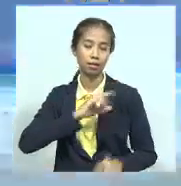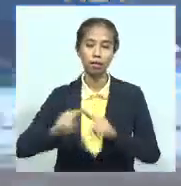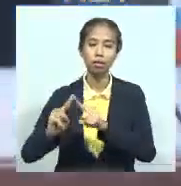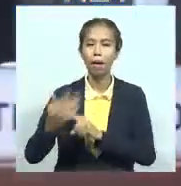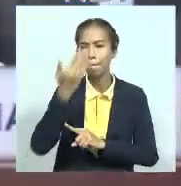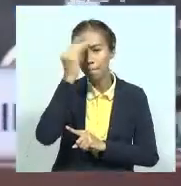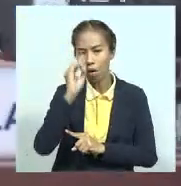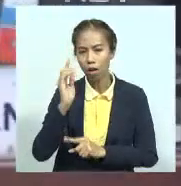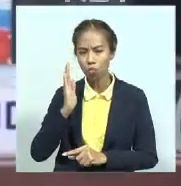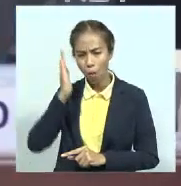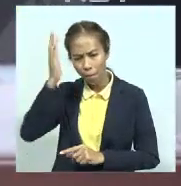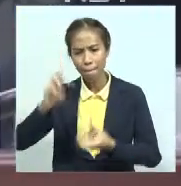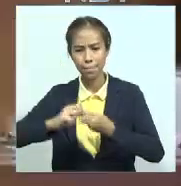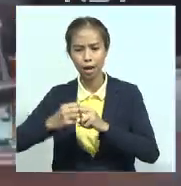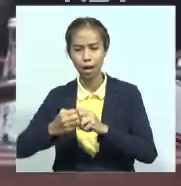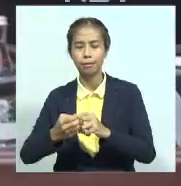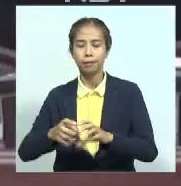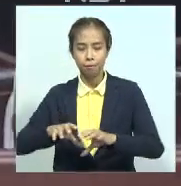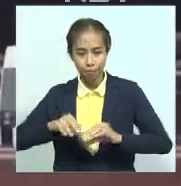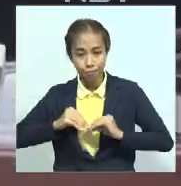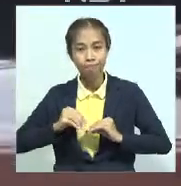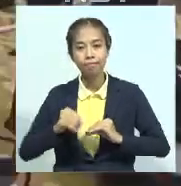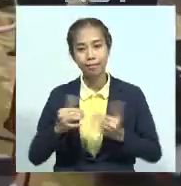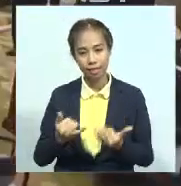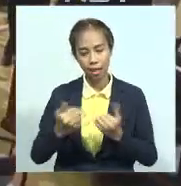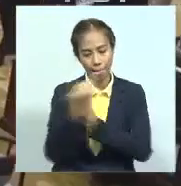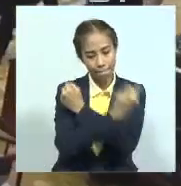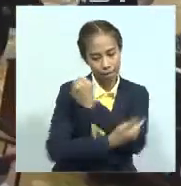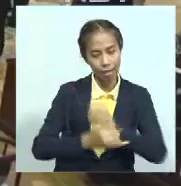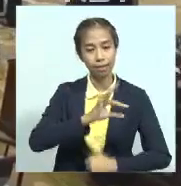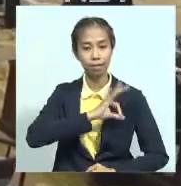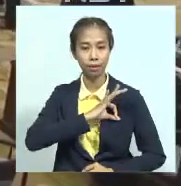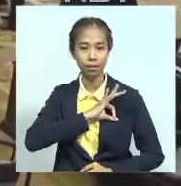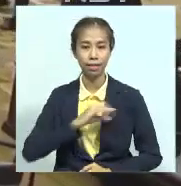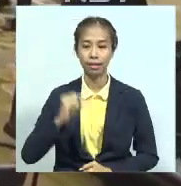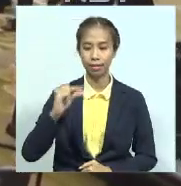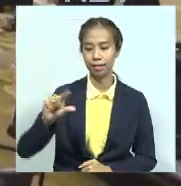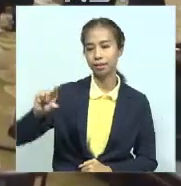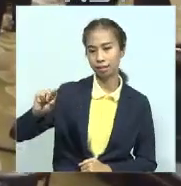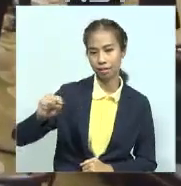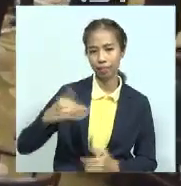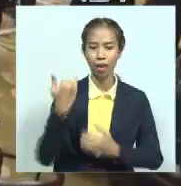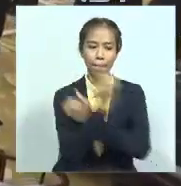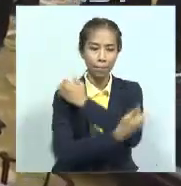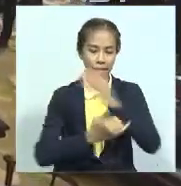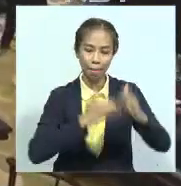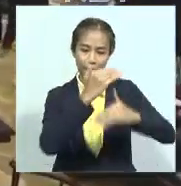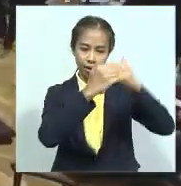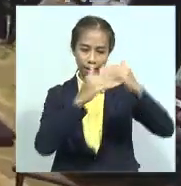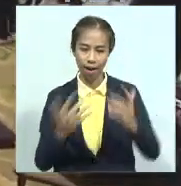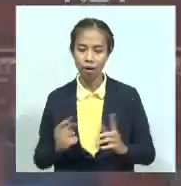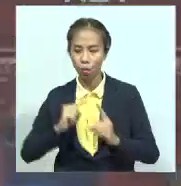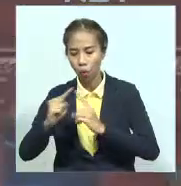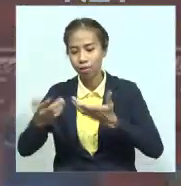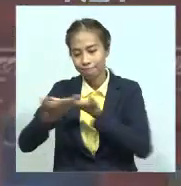รับมือกับความท้าทายต่อเศรษฐกิจโลกหาความร่วมมือระหว่างประเทศสมาชิก G20 กับประเทศกำลังพัฒนาสร้างการเติบโตทาง